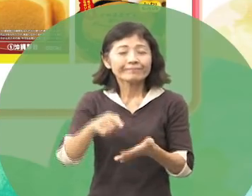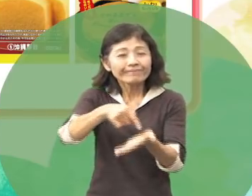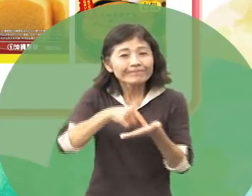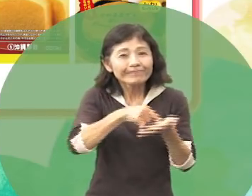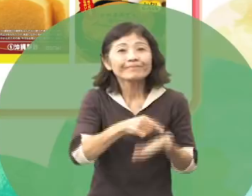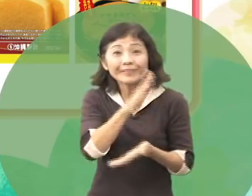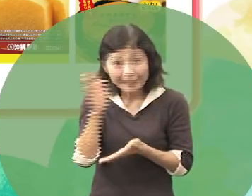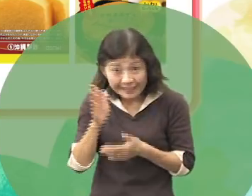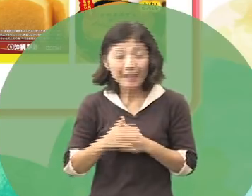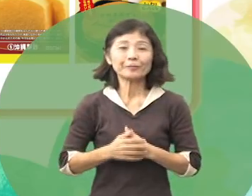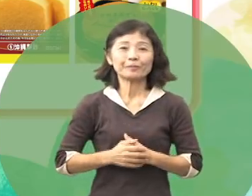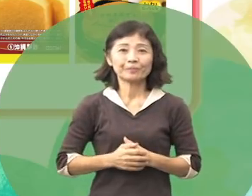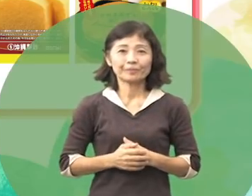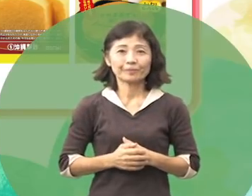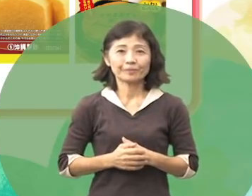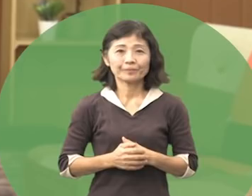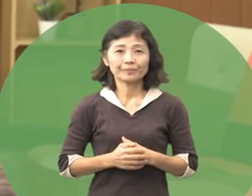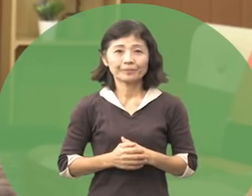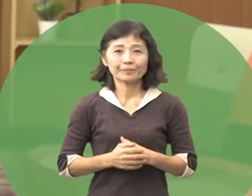ください。